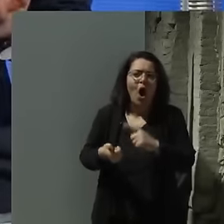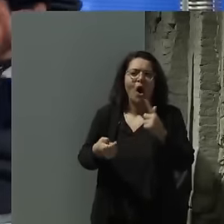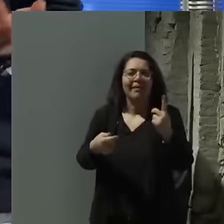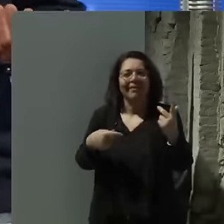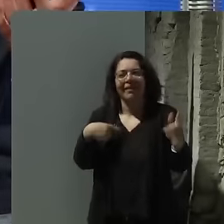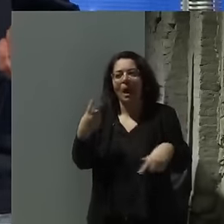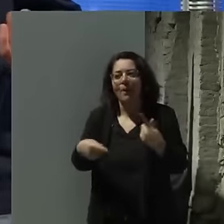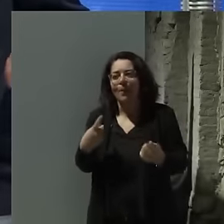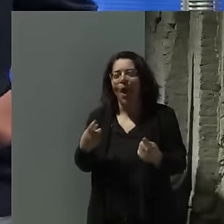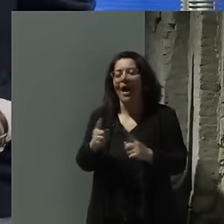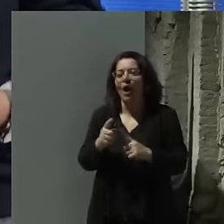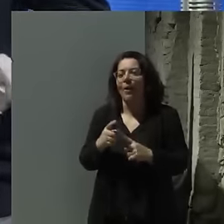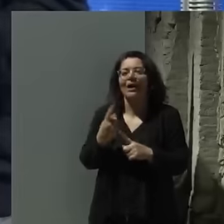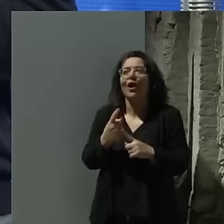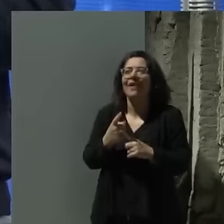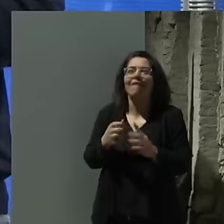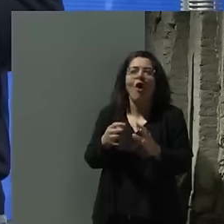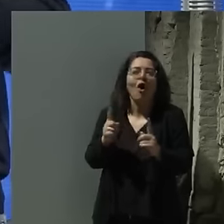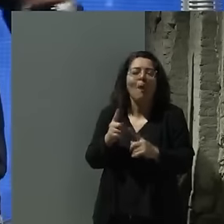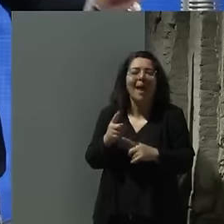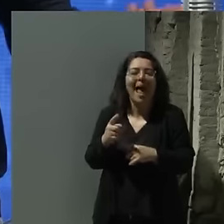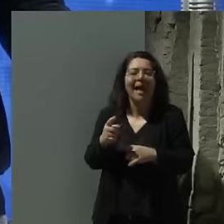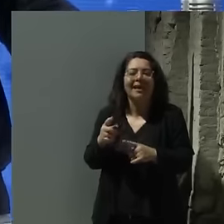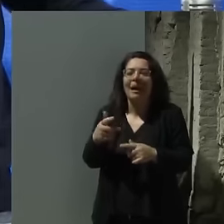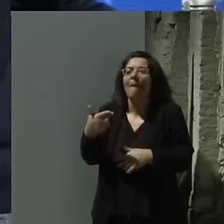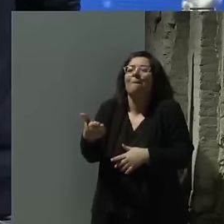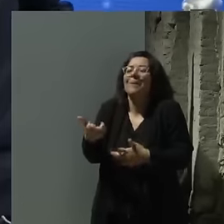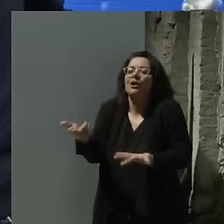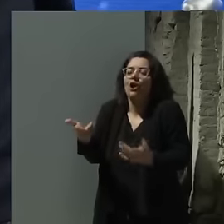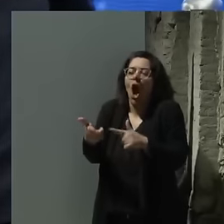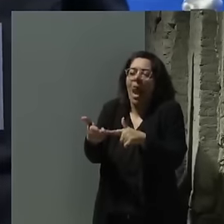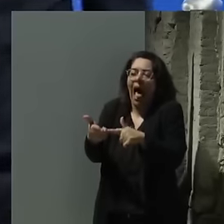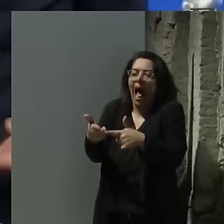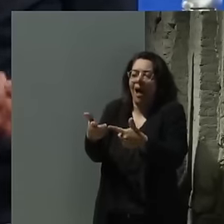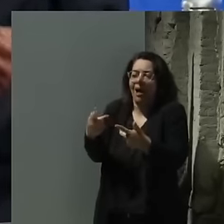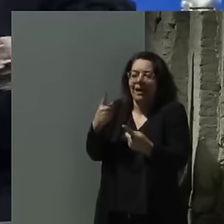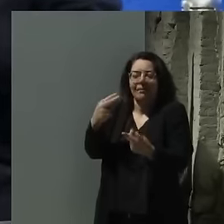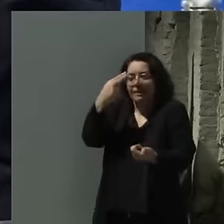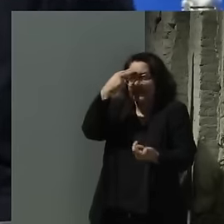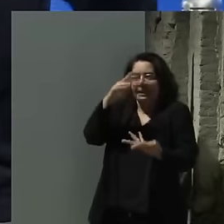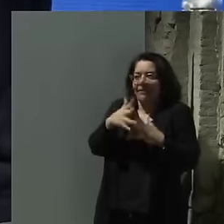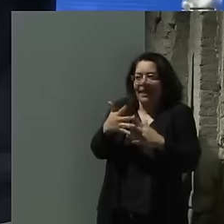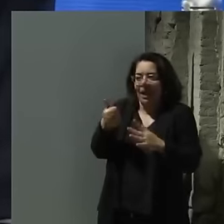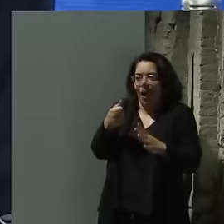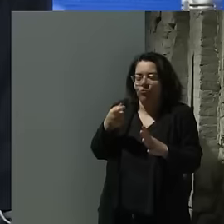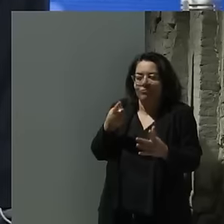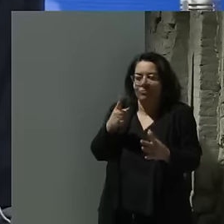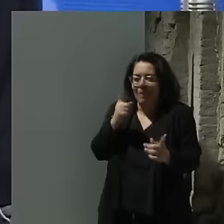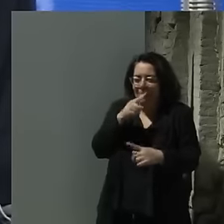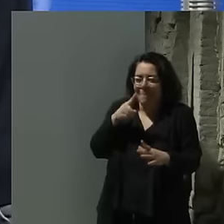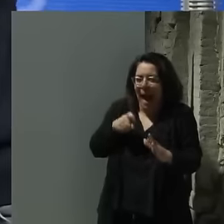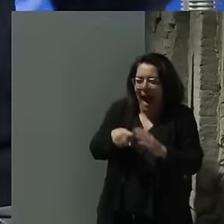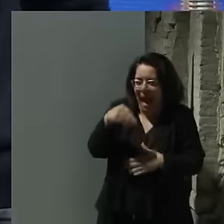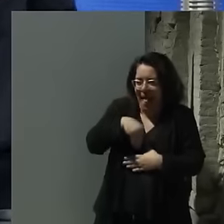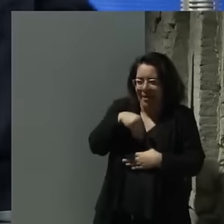dovevo far pace con la mia storia. Ho provato in un sacco di modi, perché io non avevo la minima idea di come fare, mi sono avvicinato prima all'Associazione